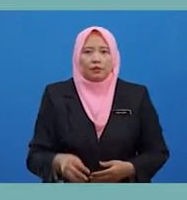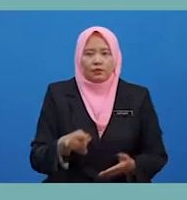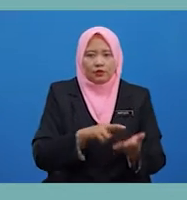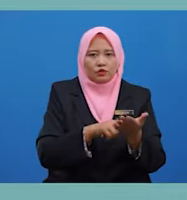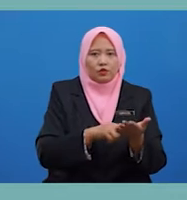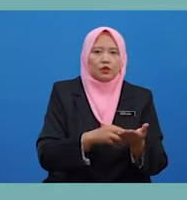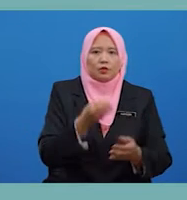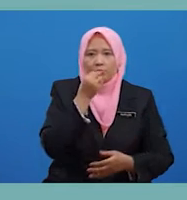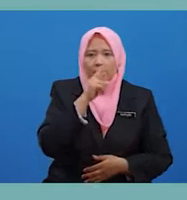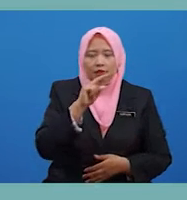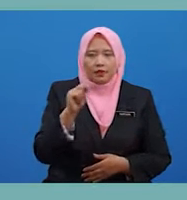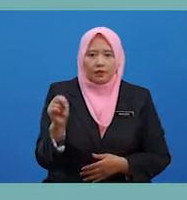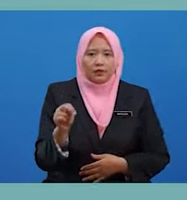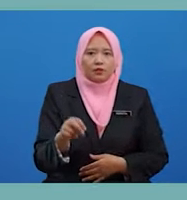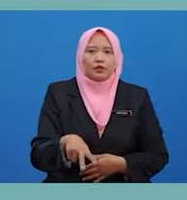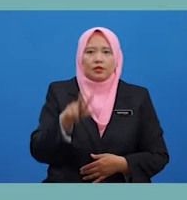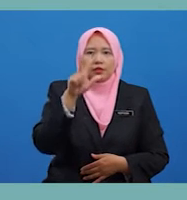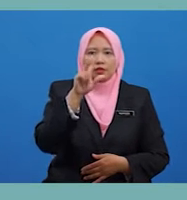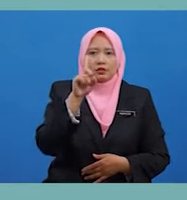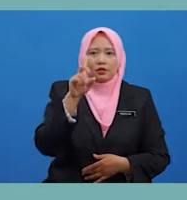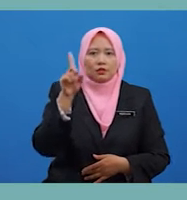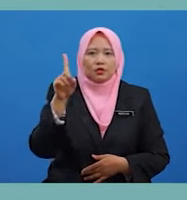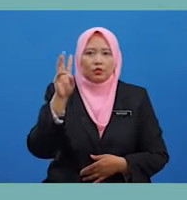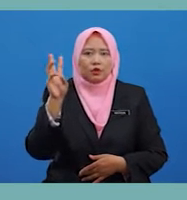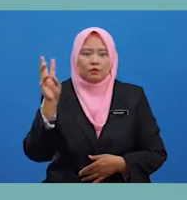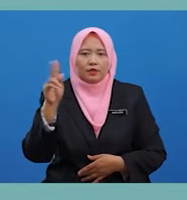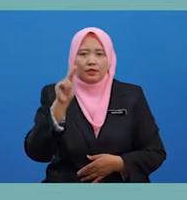31,166 kes. Perbezaan sebanyak